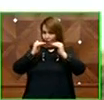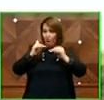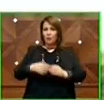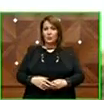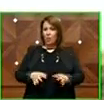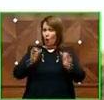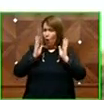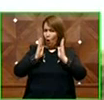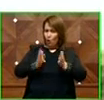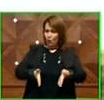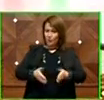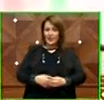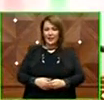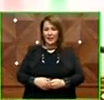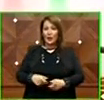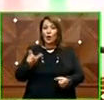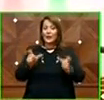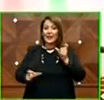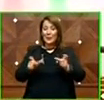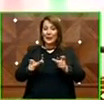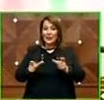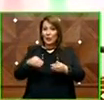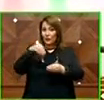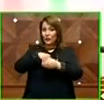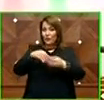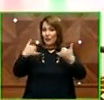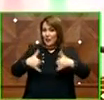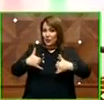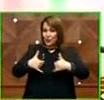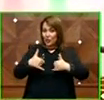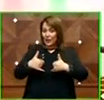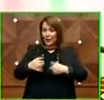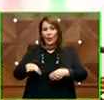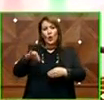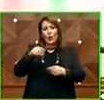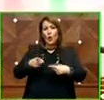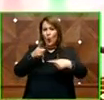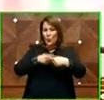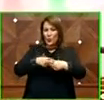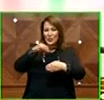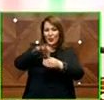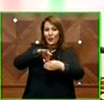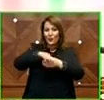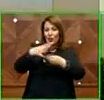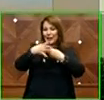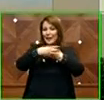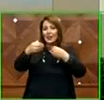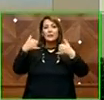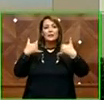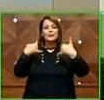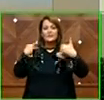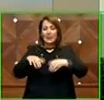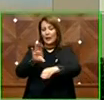قطعي بين المشاركة خارج الوطن والمشاركة داخل